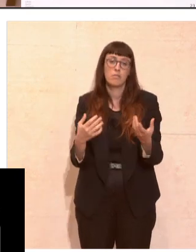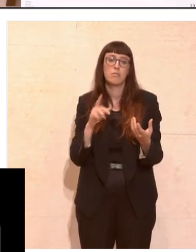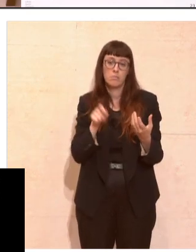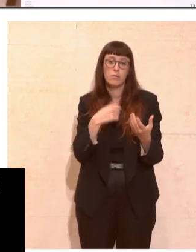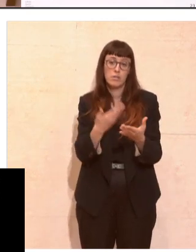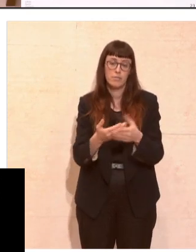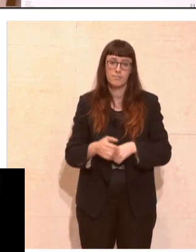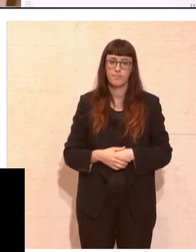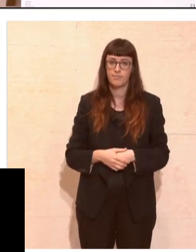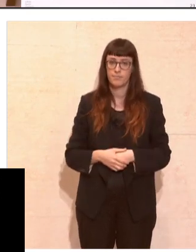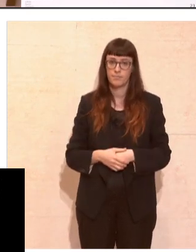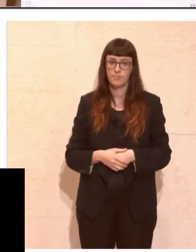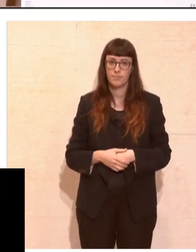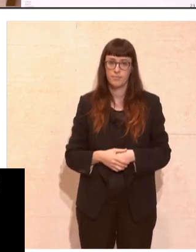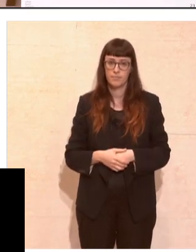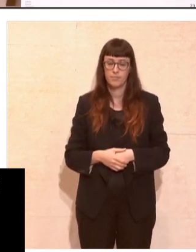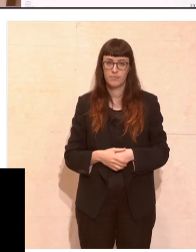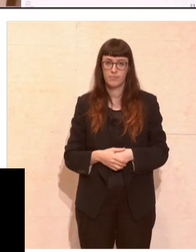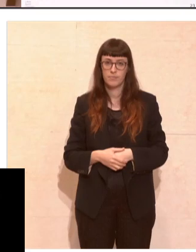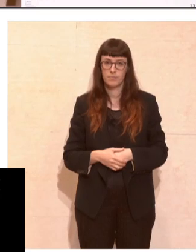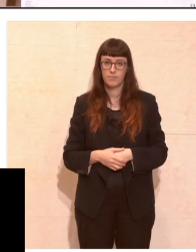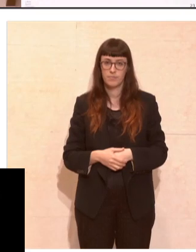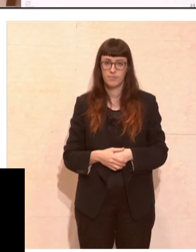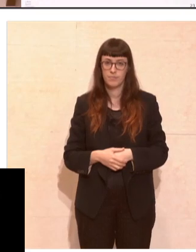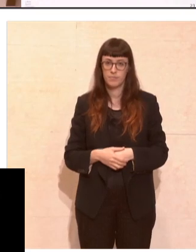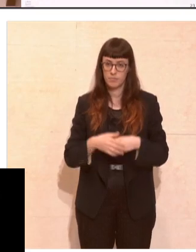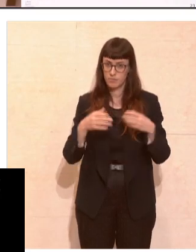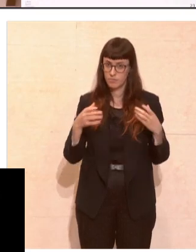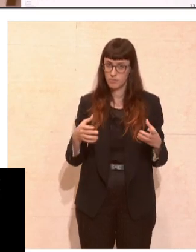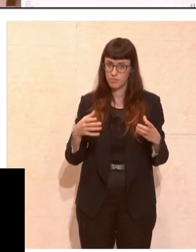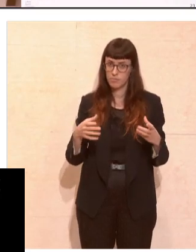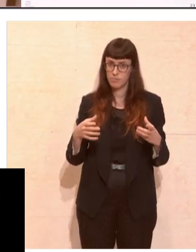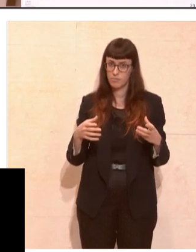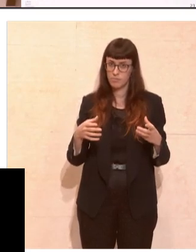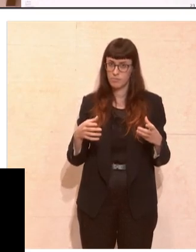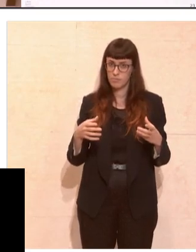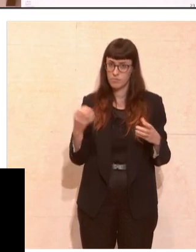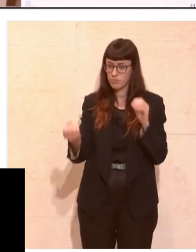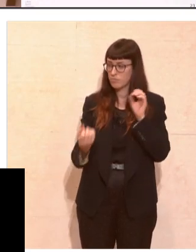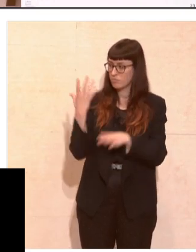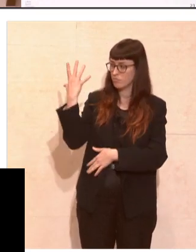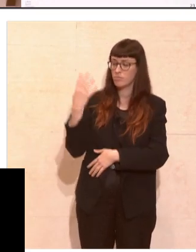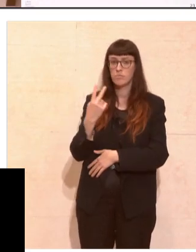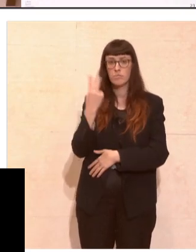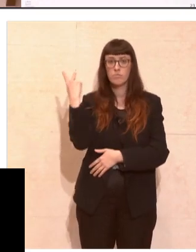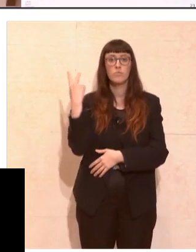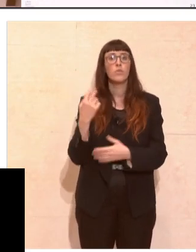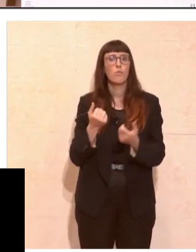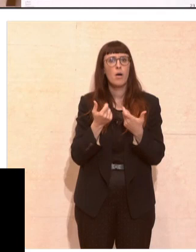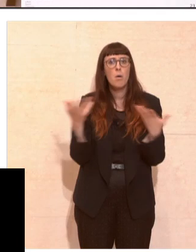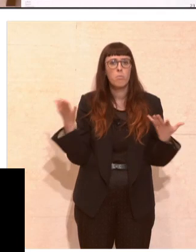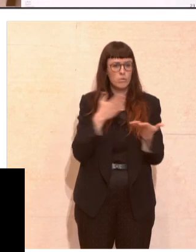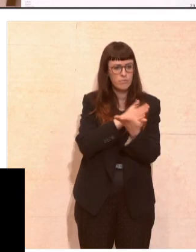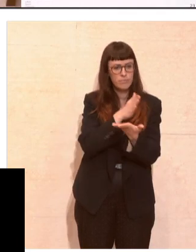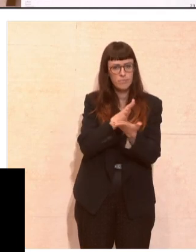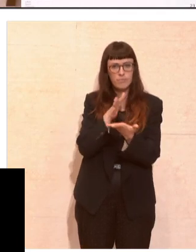bien notre outil. Dans ce cas-ci de la présentation qu'on a, c'est des trajectoires de sommeil. Évidemment,